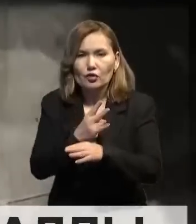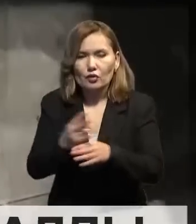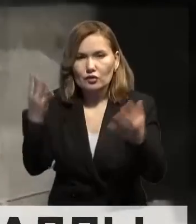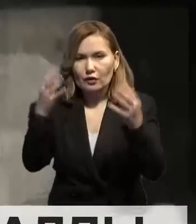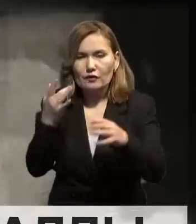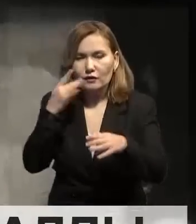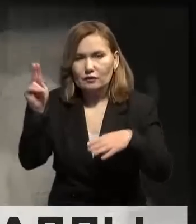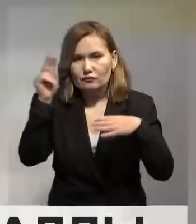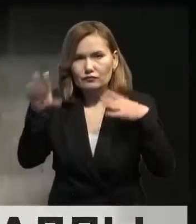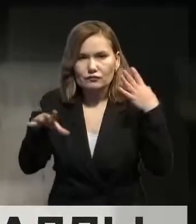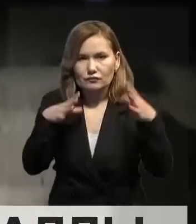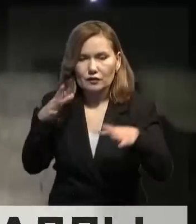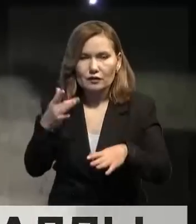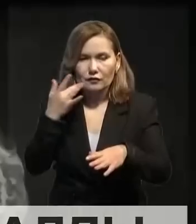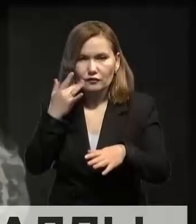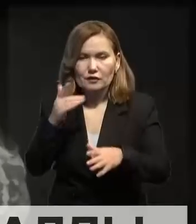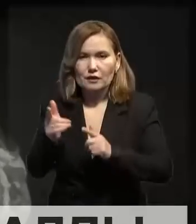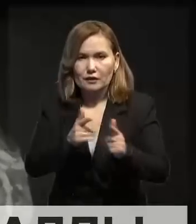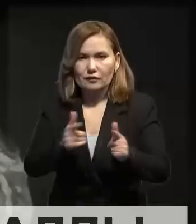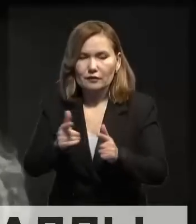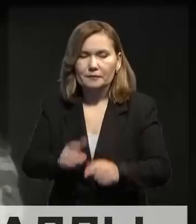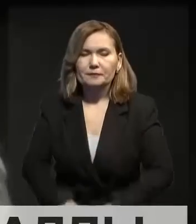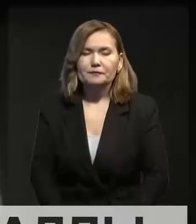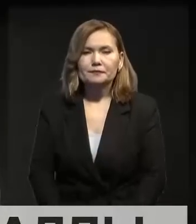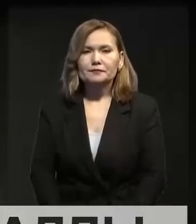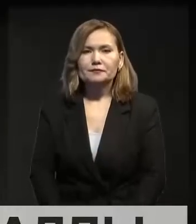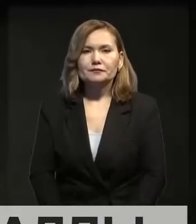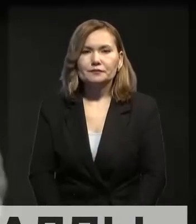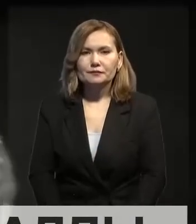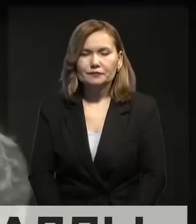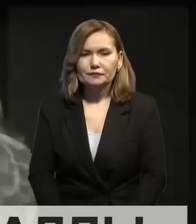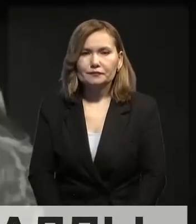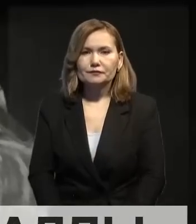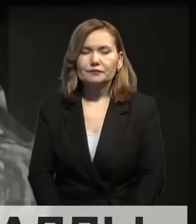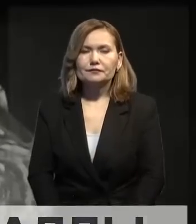өткізіледі. Талғат Исламұлы, Саламат Бекбаев, Маңғыстау облысы, Хабар 24.